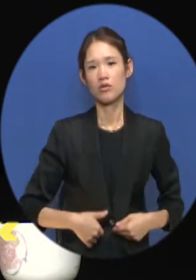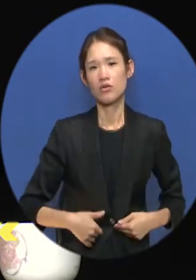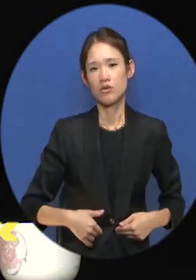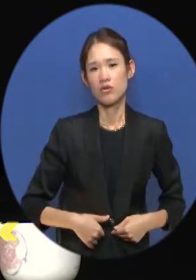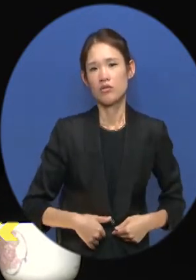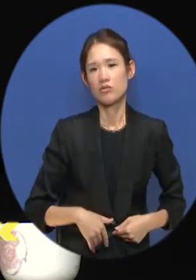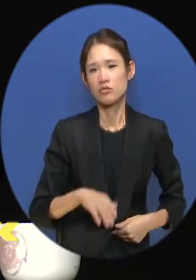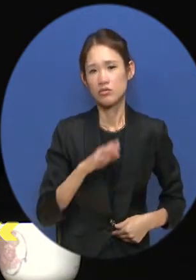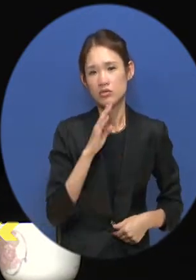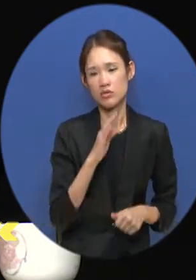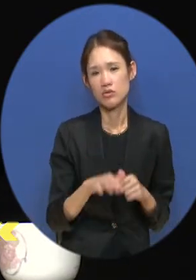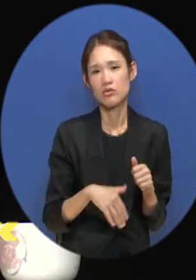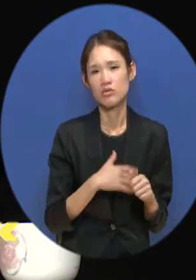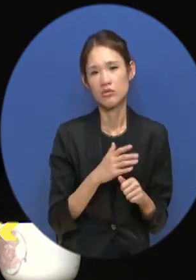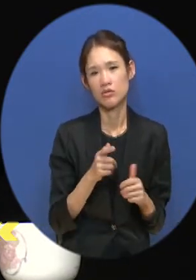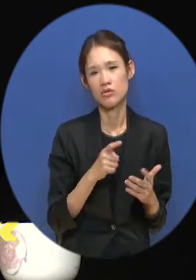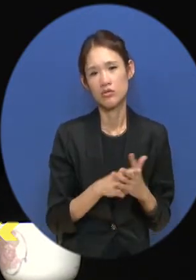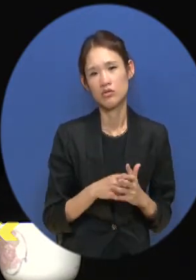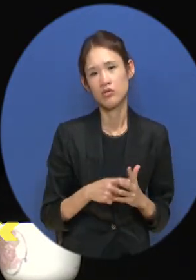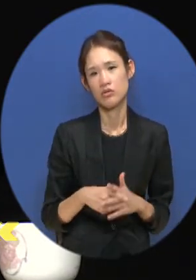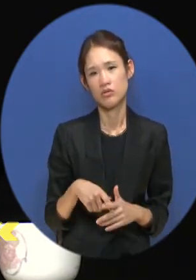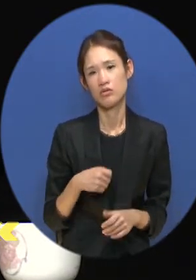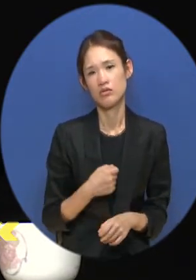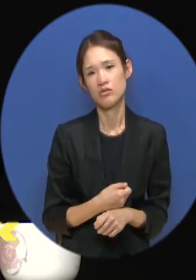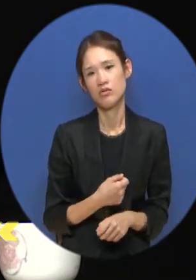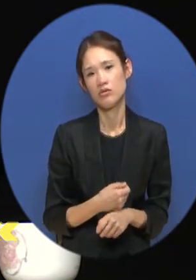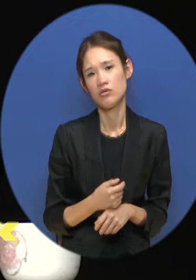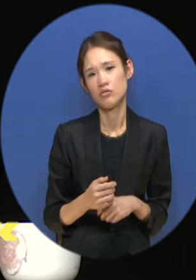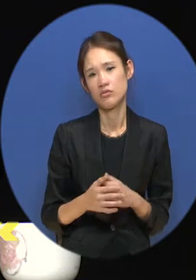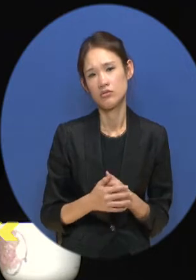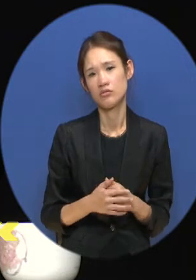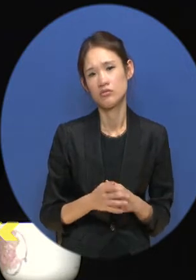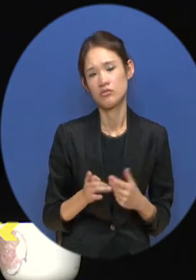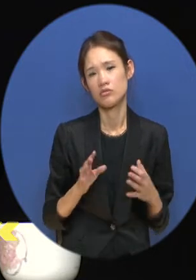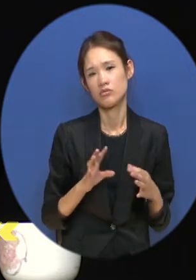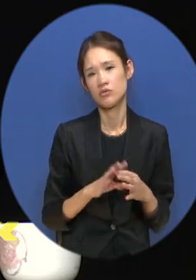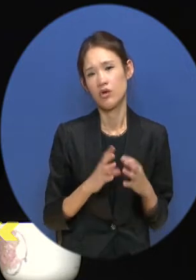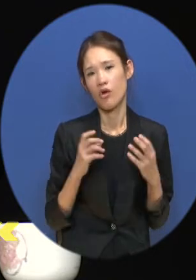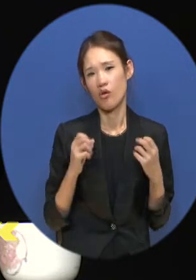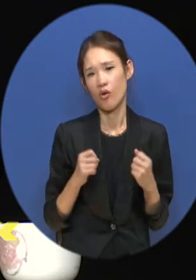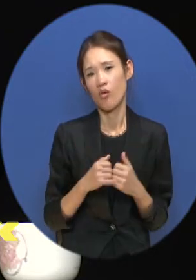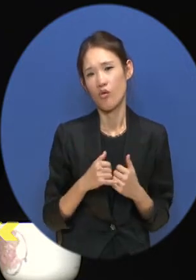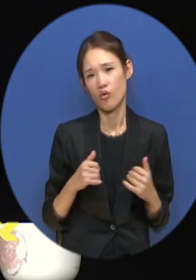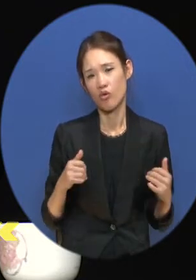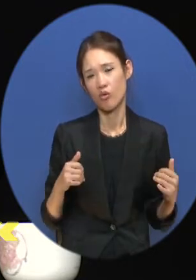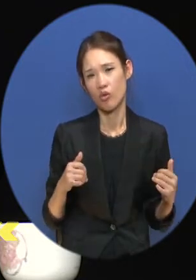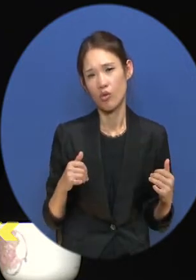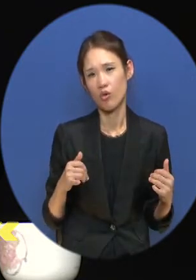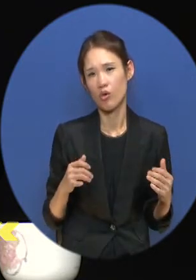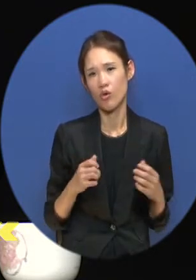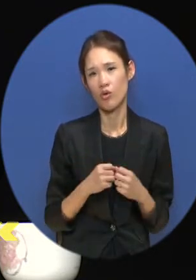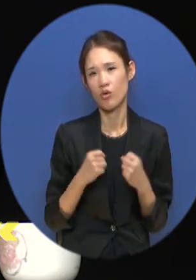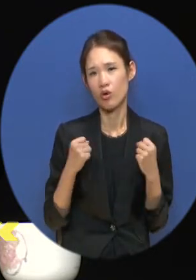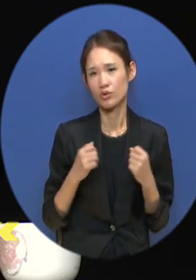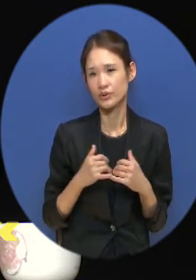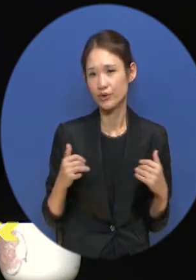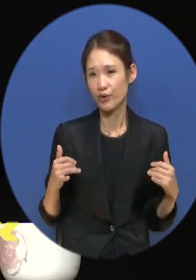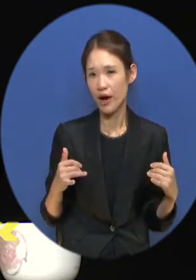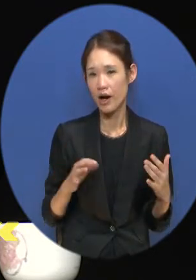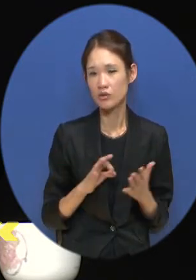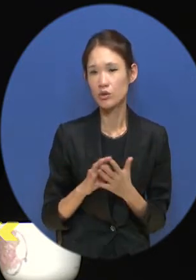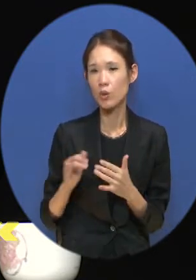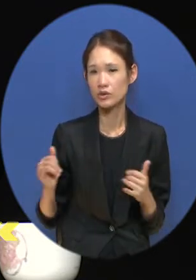먼저 알아야 네. 현황을 파악을 해야지 뭐 그리고 이제 우리 거기에